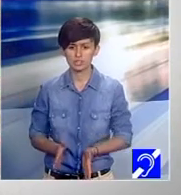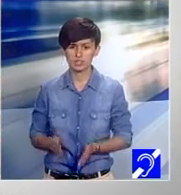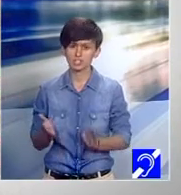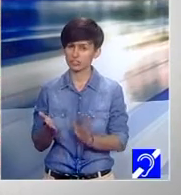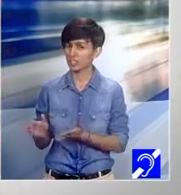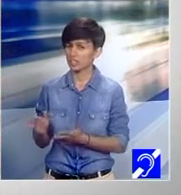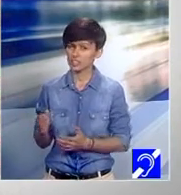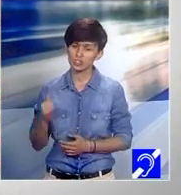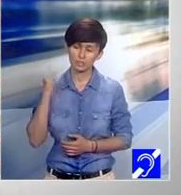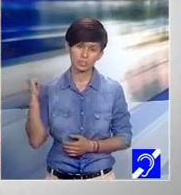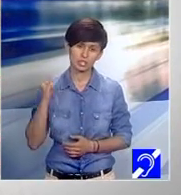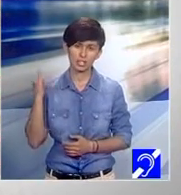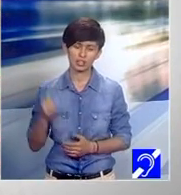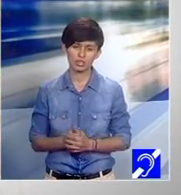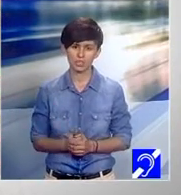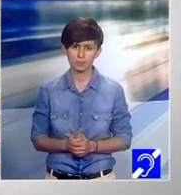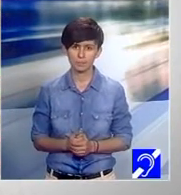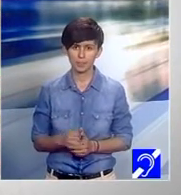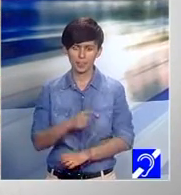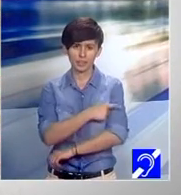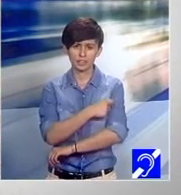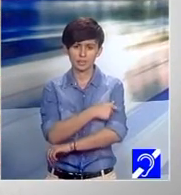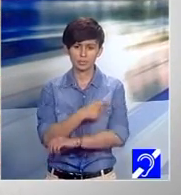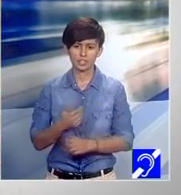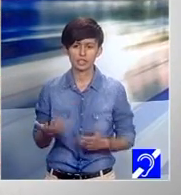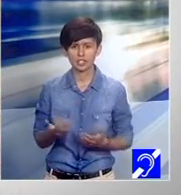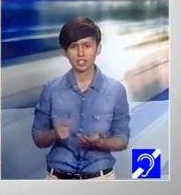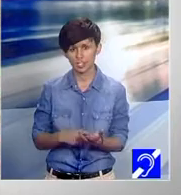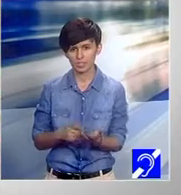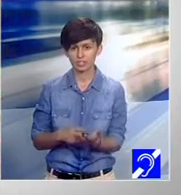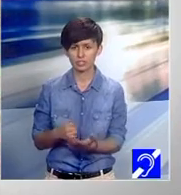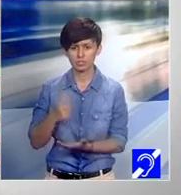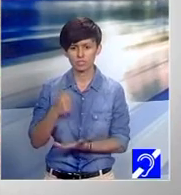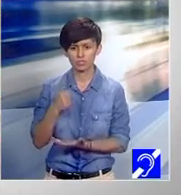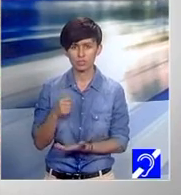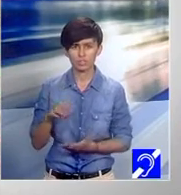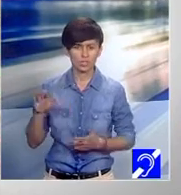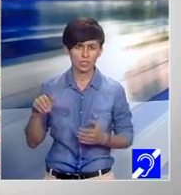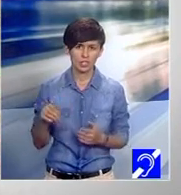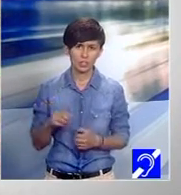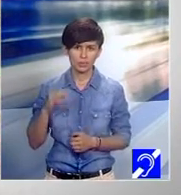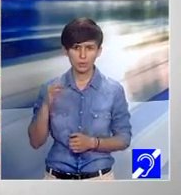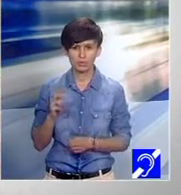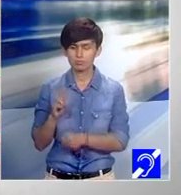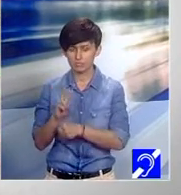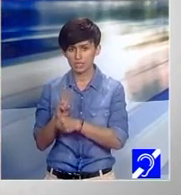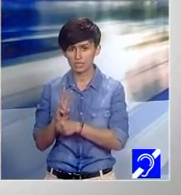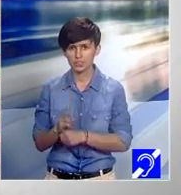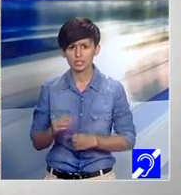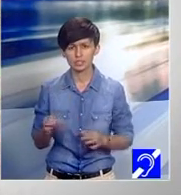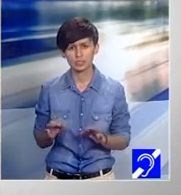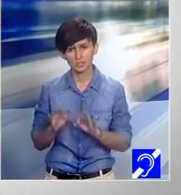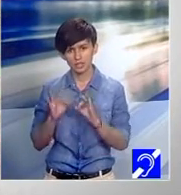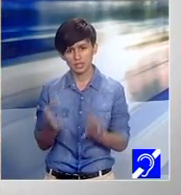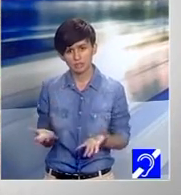Sigur, spitalele care sunt ordonatoarele de credite ale Ministerului Sănătății au de cele mai multe ori grijă ca să avanseze